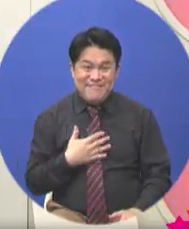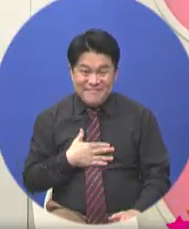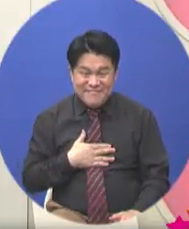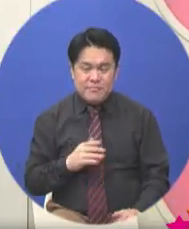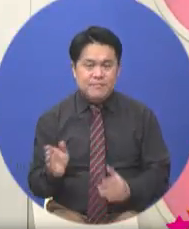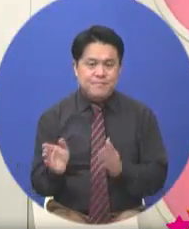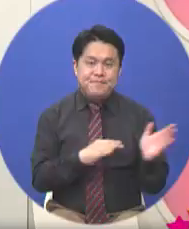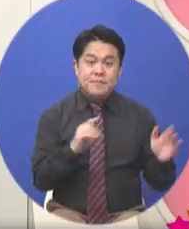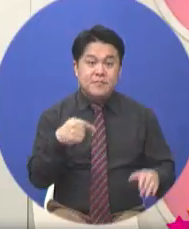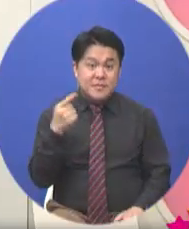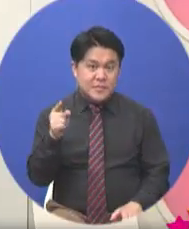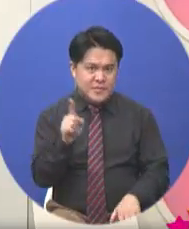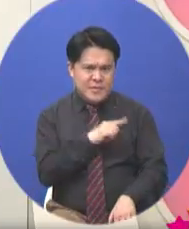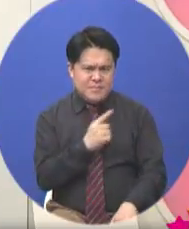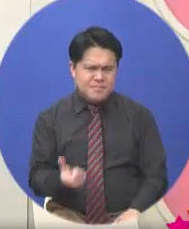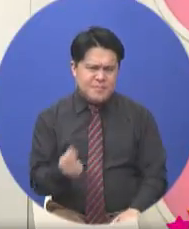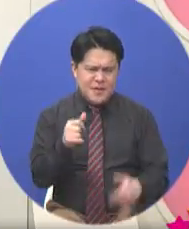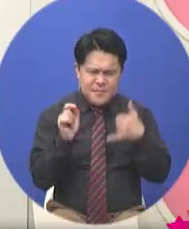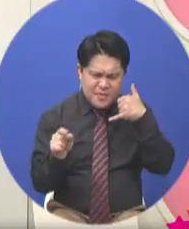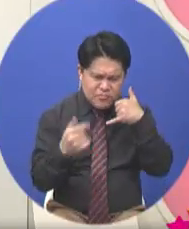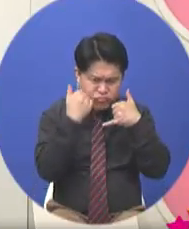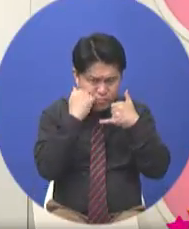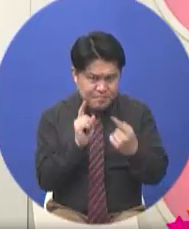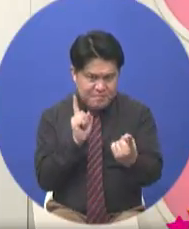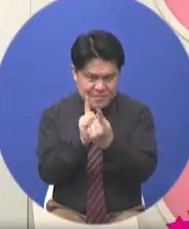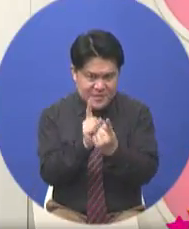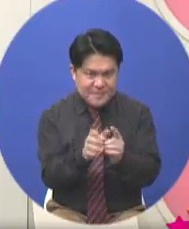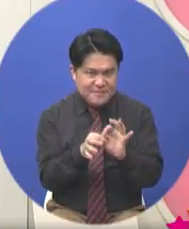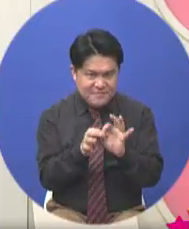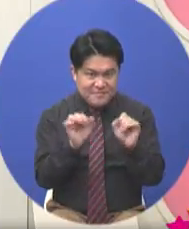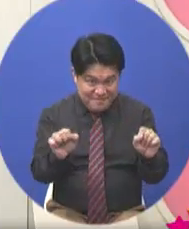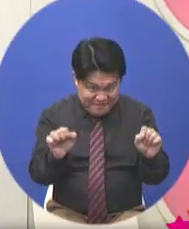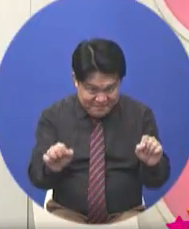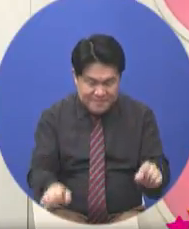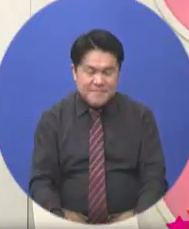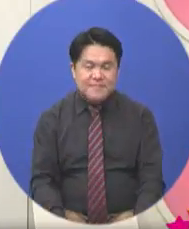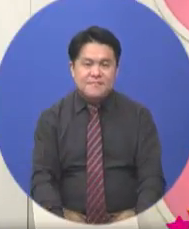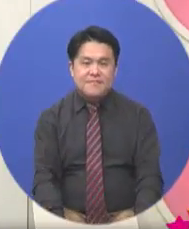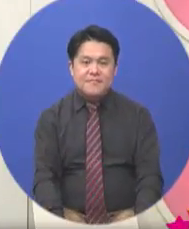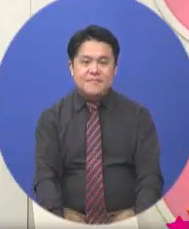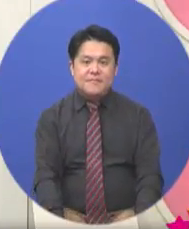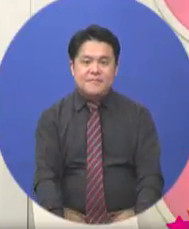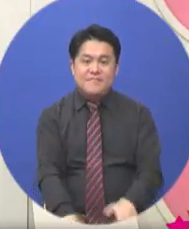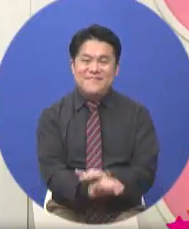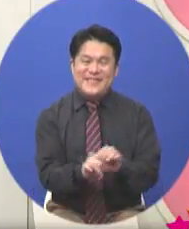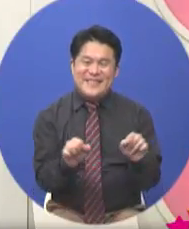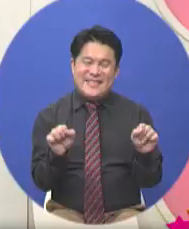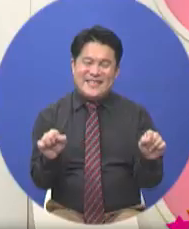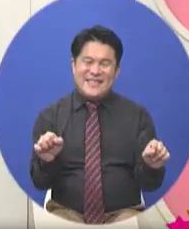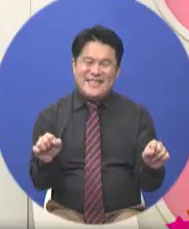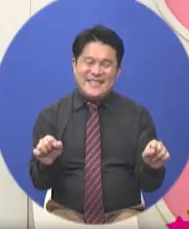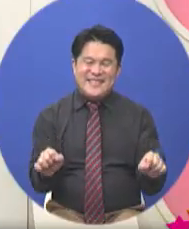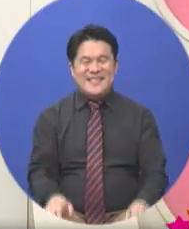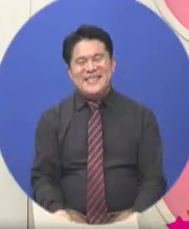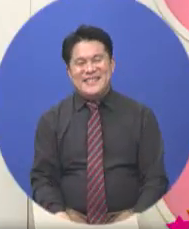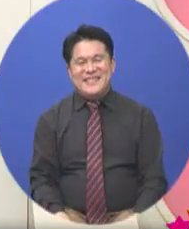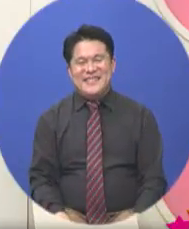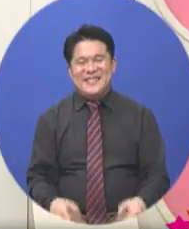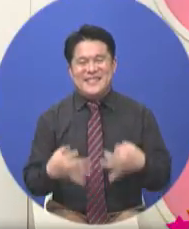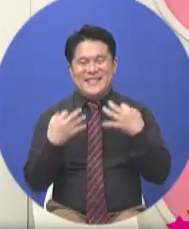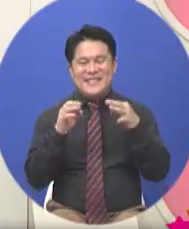가장 빠른 분이죠. 연결하겠습니다. 안녕하세요. 안녕하세요. 반갑습니다. 네.